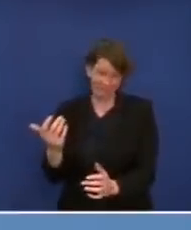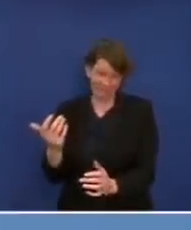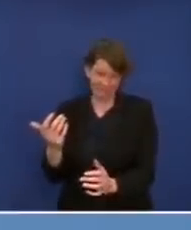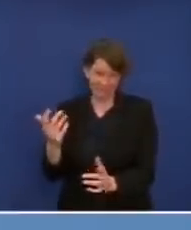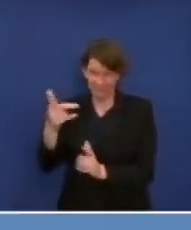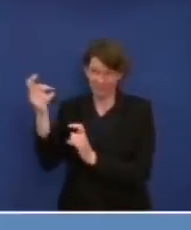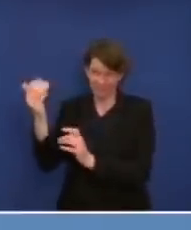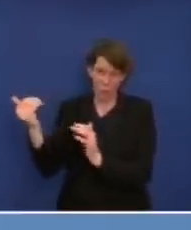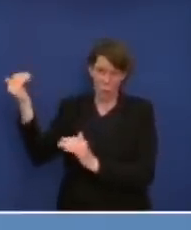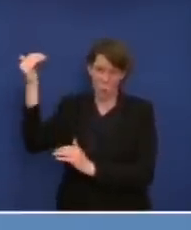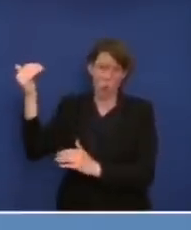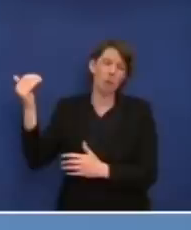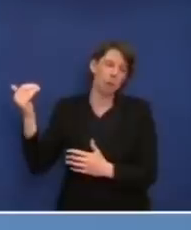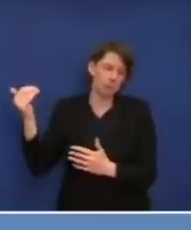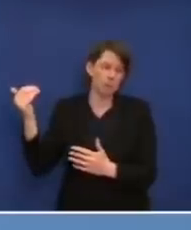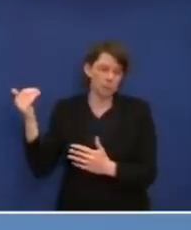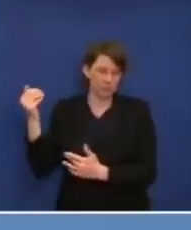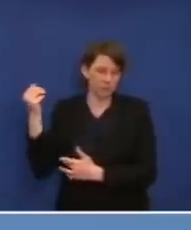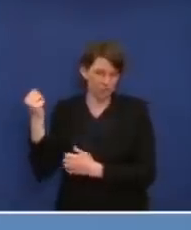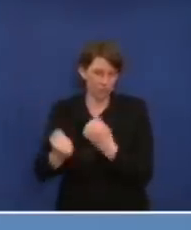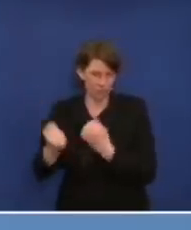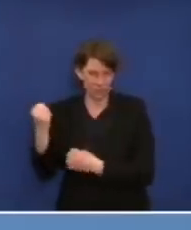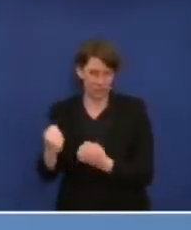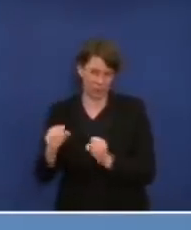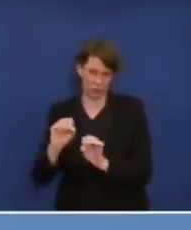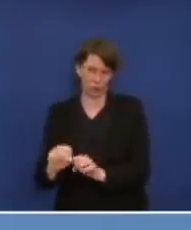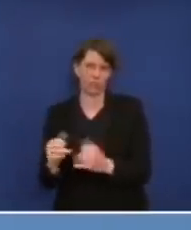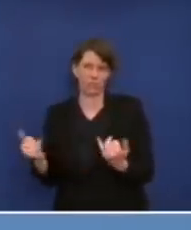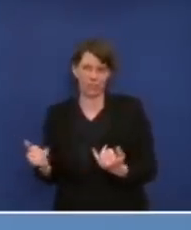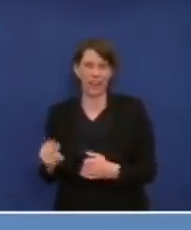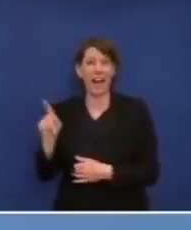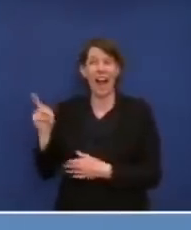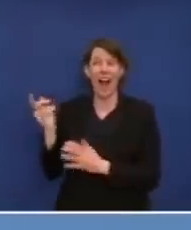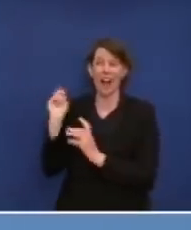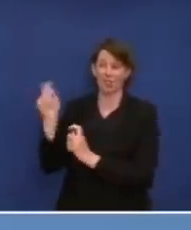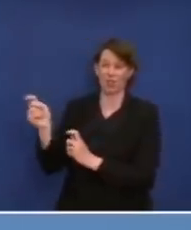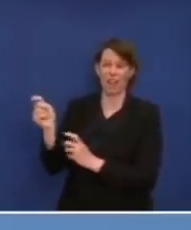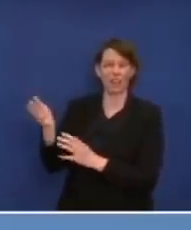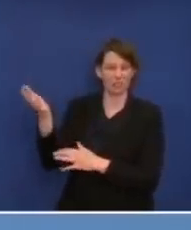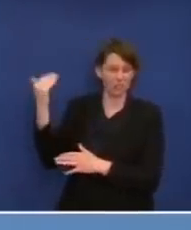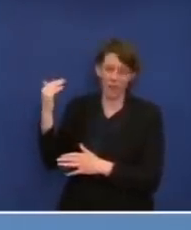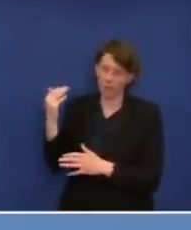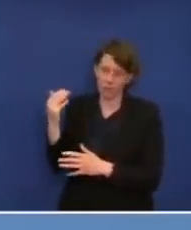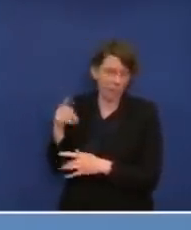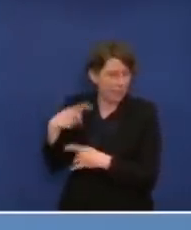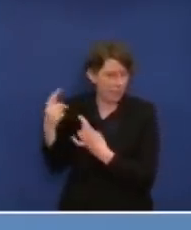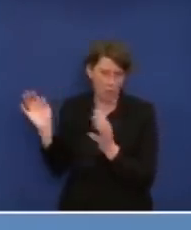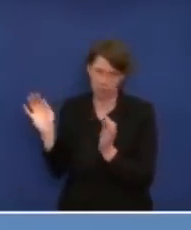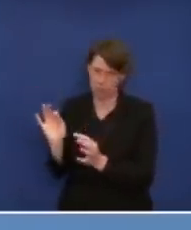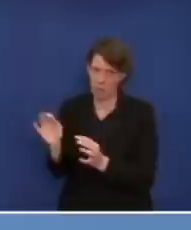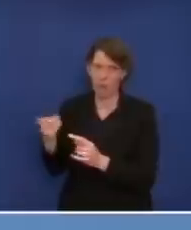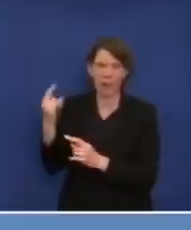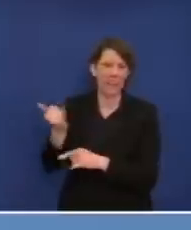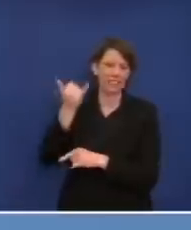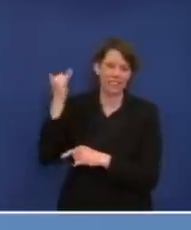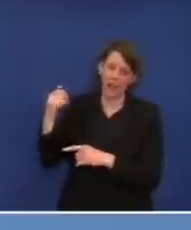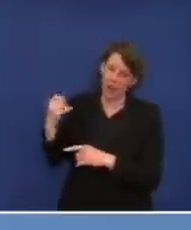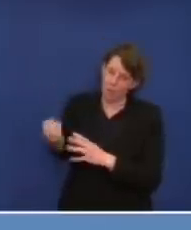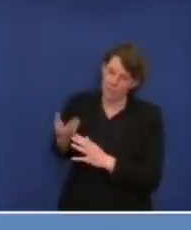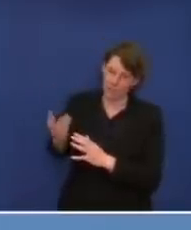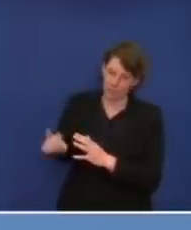Anschläge hat es ja, so schrecklich sie sind, auch in den vergangenen Jahren immer wieder gegeben.